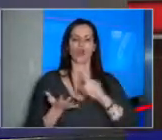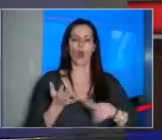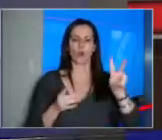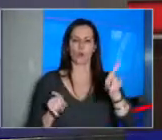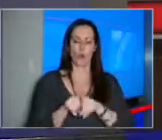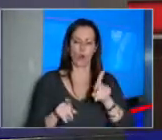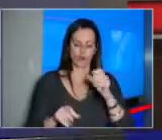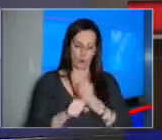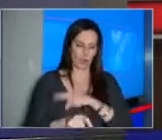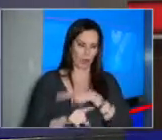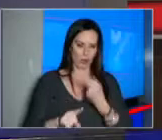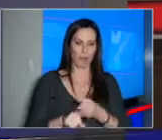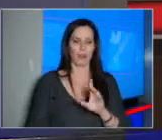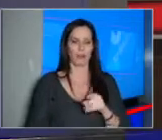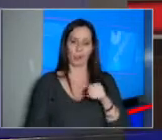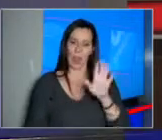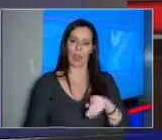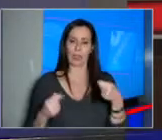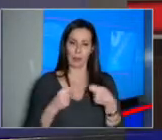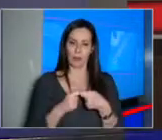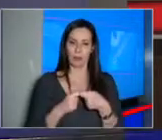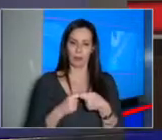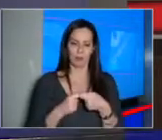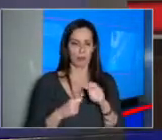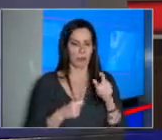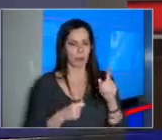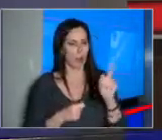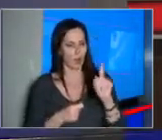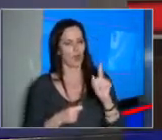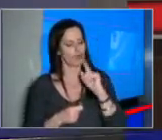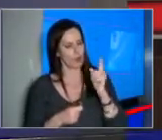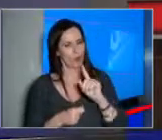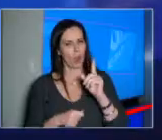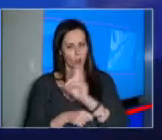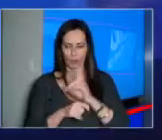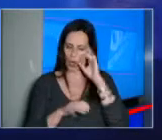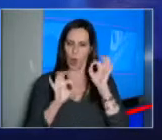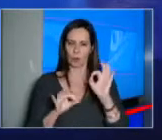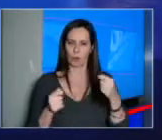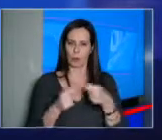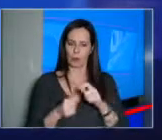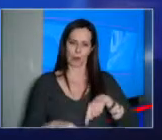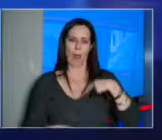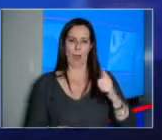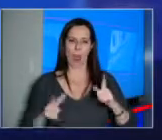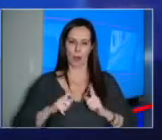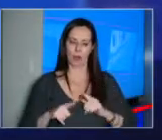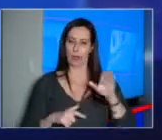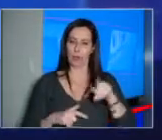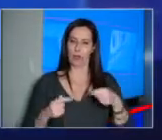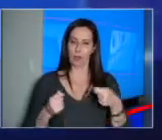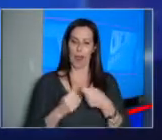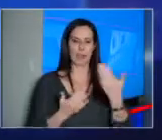כפי שהיה עד כה. שנה או שנתיים. גם לגבי, לא שנה שנתיים, אבל זה בוודאי הייתה תקופה לא סבירה מבחינת משך הזמן שלה. כך גם